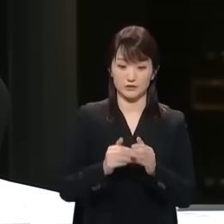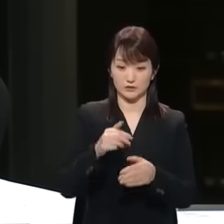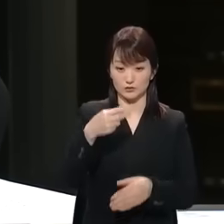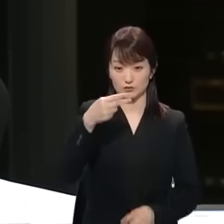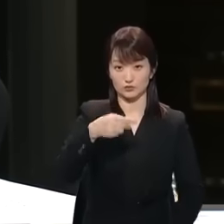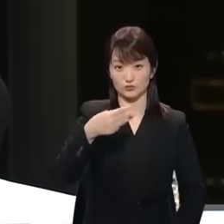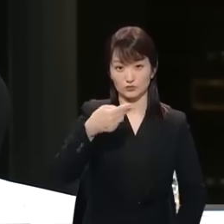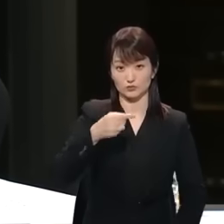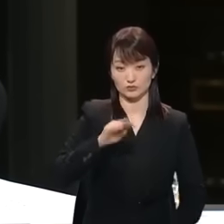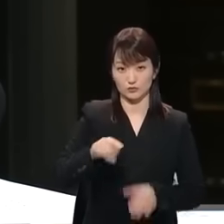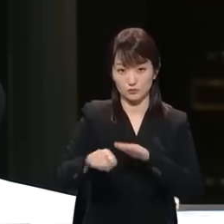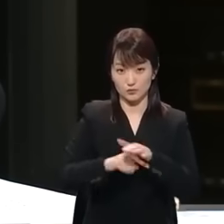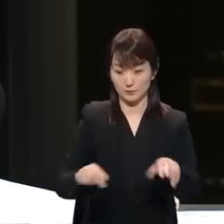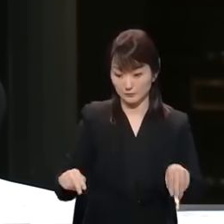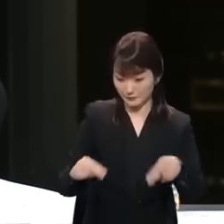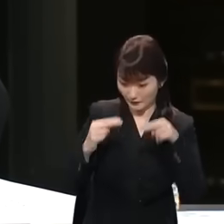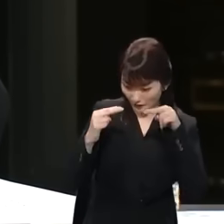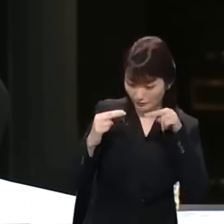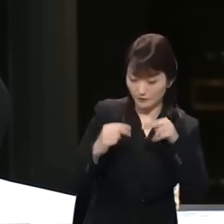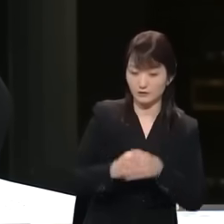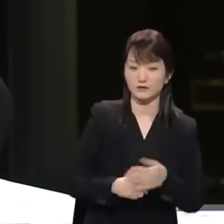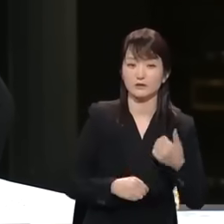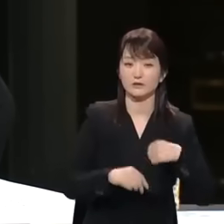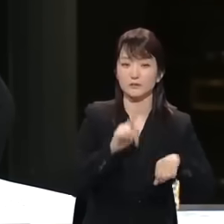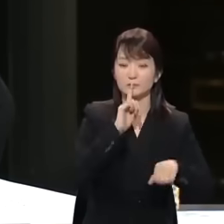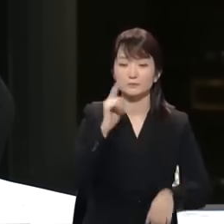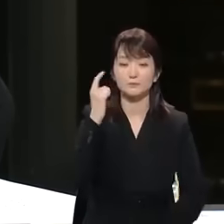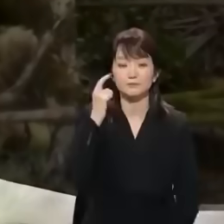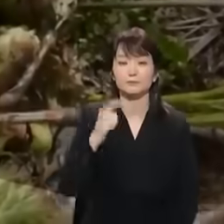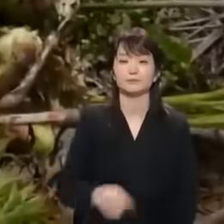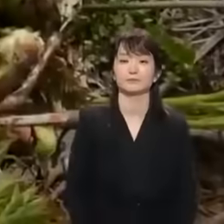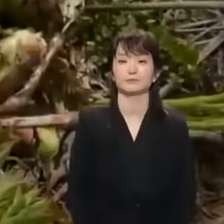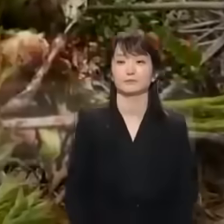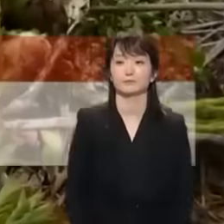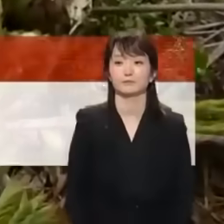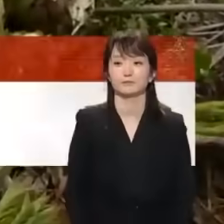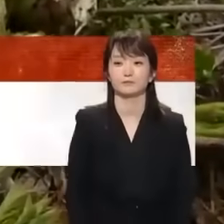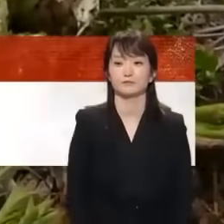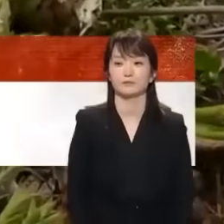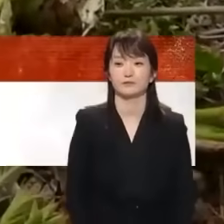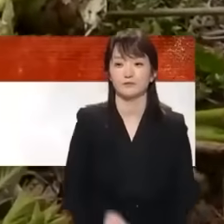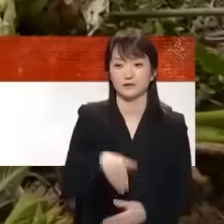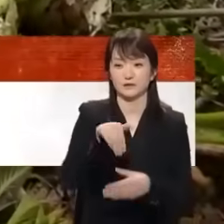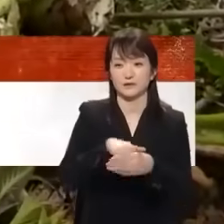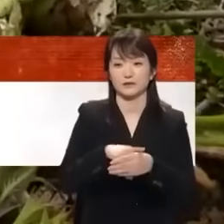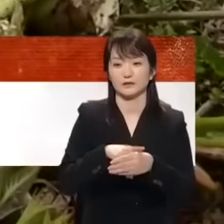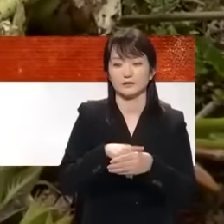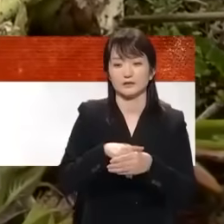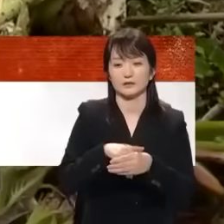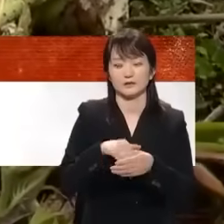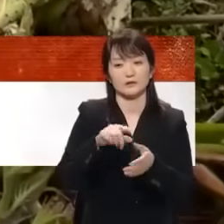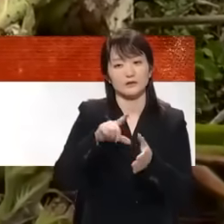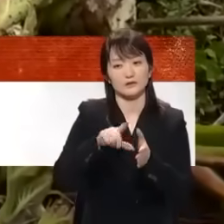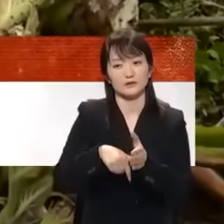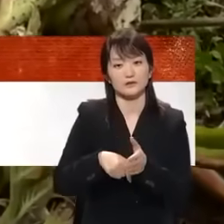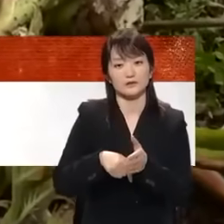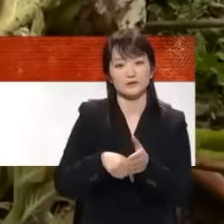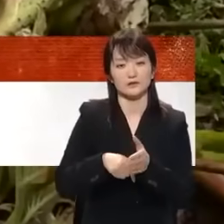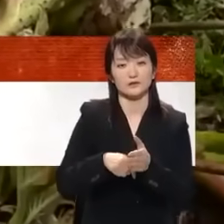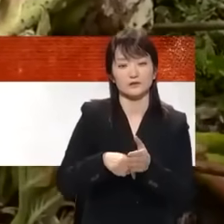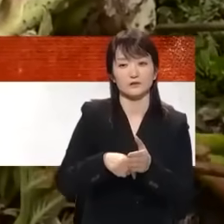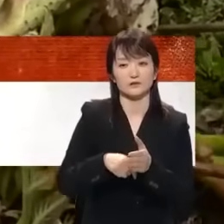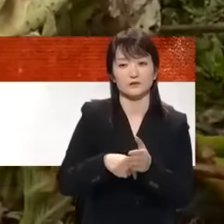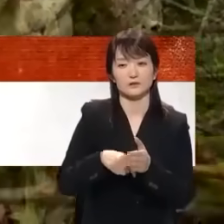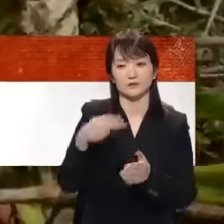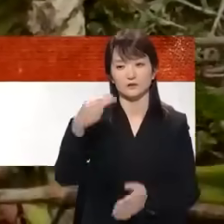마주 쳤다는데 아드님 얘기 직접 들어보시죠 성건을 때문에 이제 두을 두릅을 따라